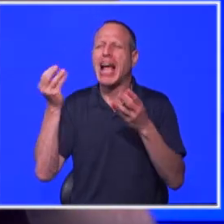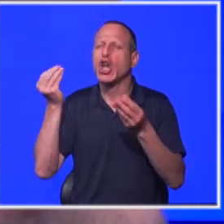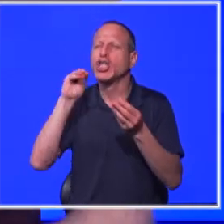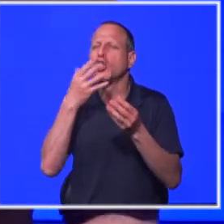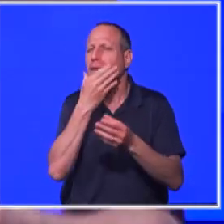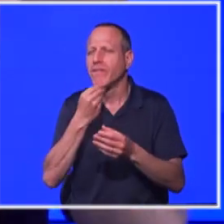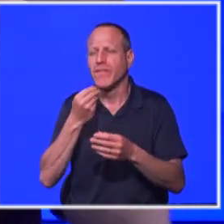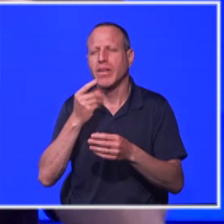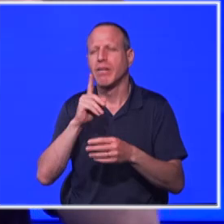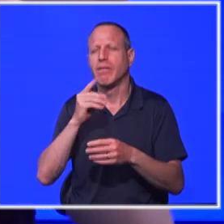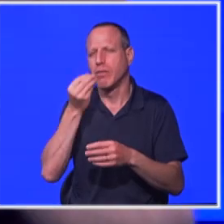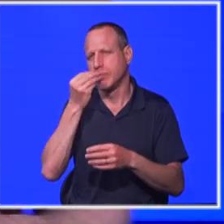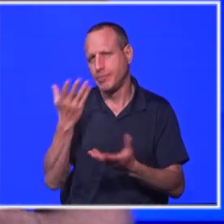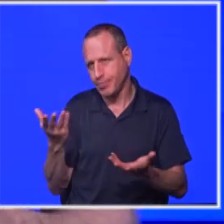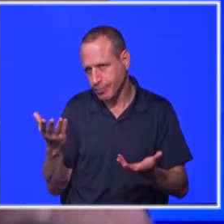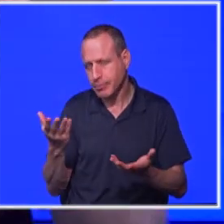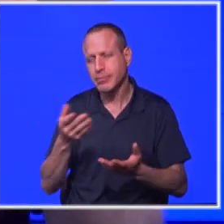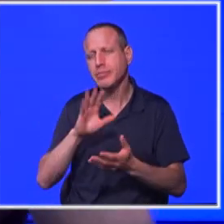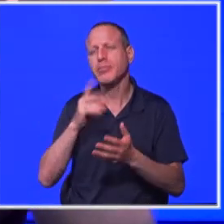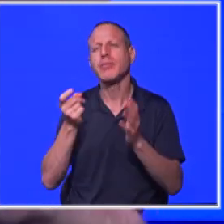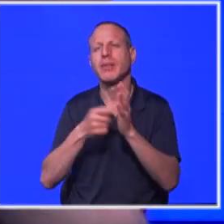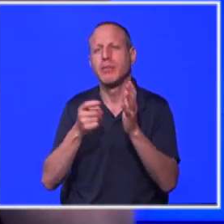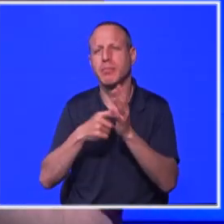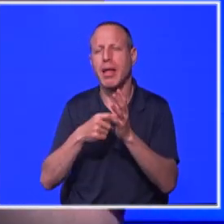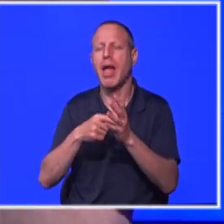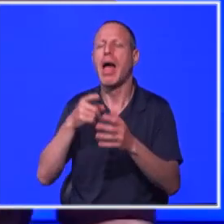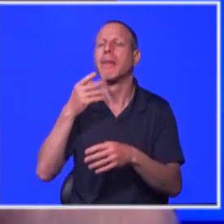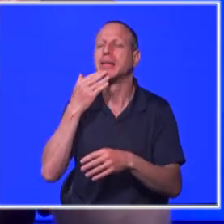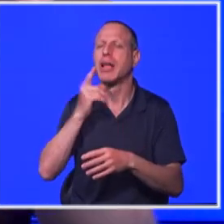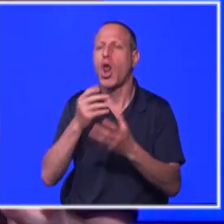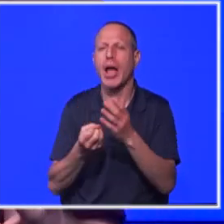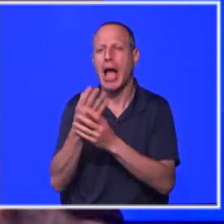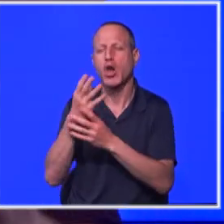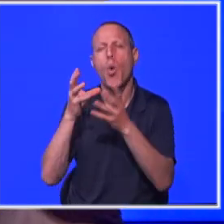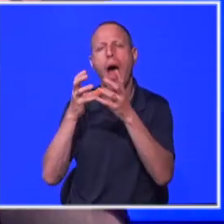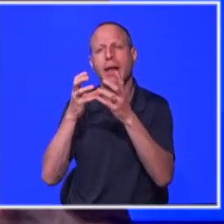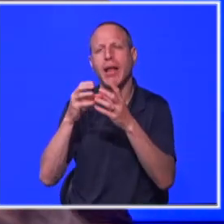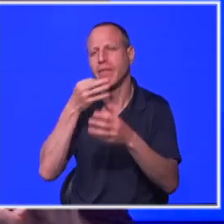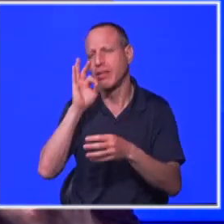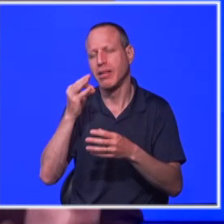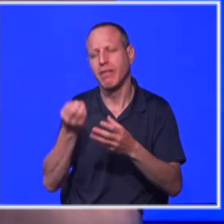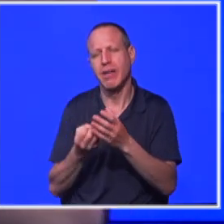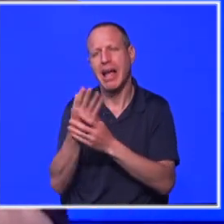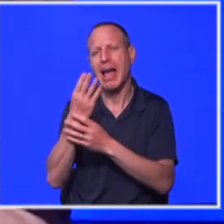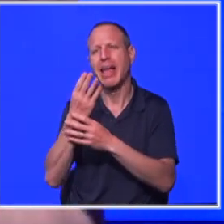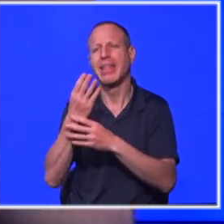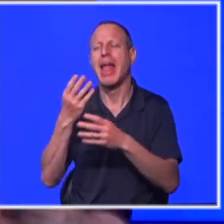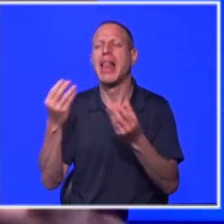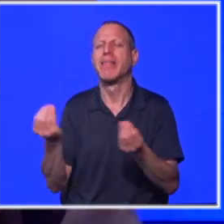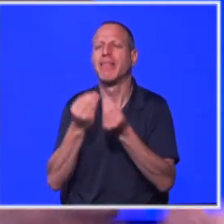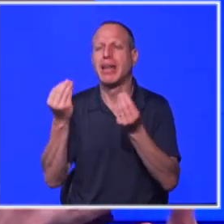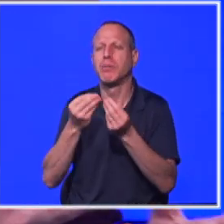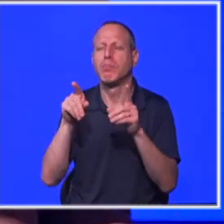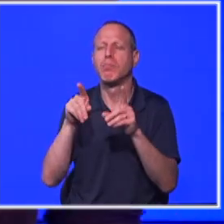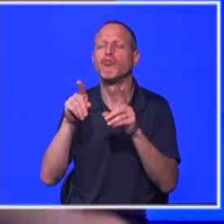סיבה שבישראל יגודלו דווקא אננסים, ועדיף לנו לגדל תוצרת מקומית שמתאימה לאקלים ולגיאוגרפיה שלנו, כמו פלפלים,